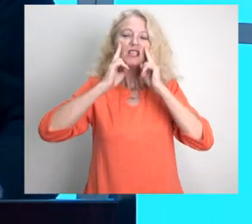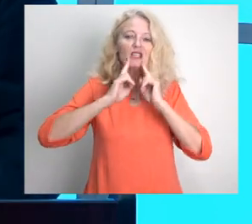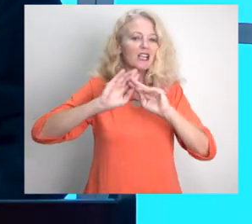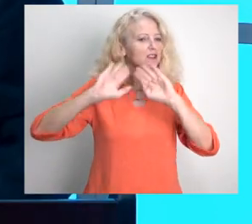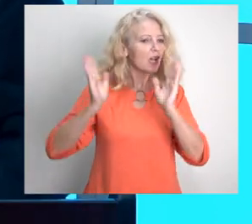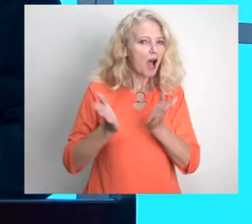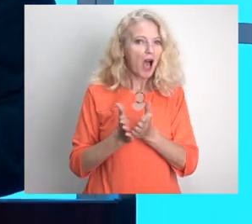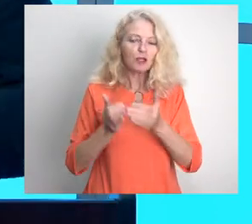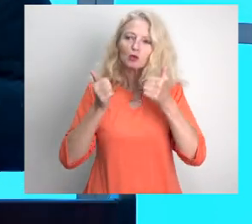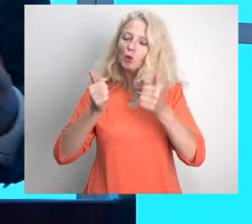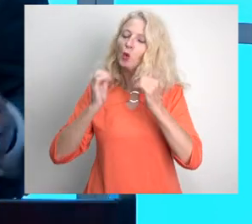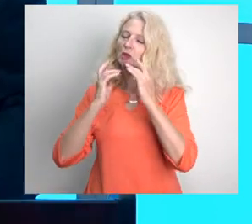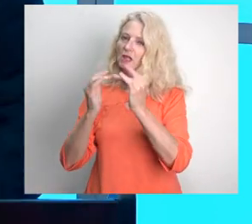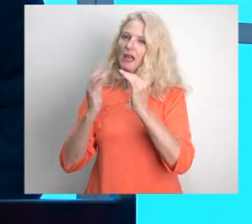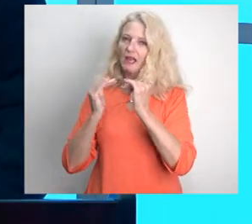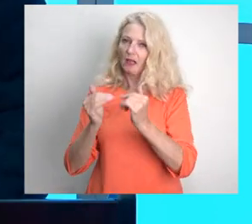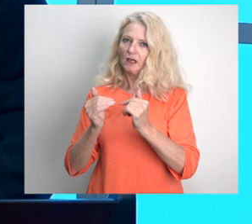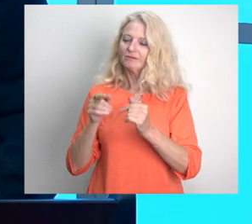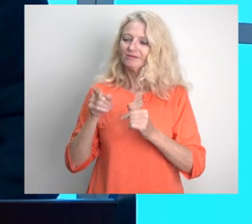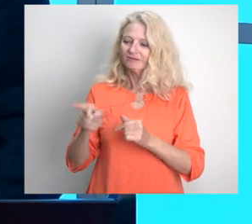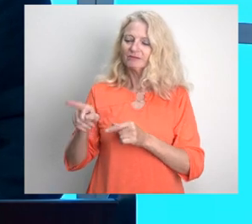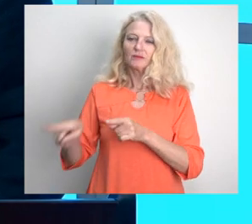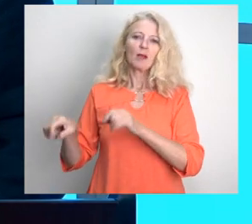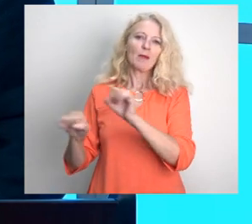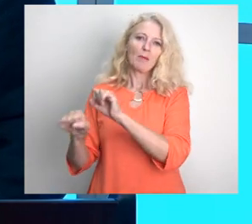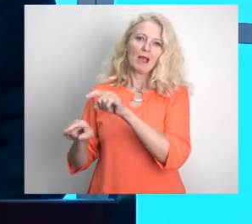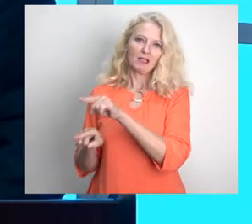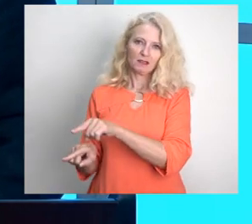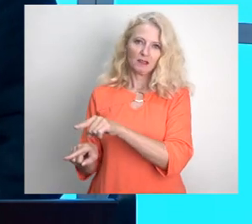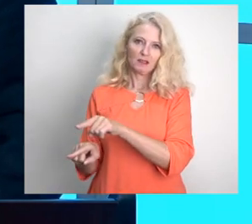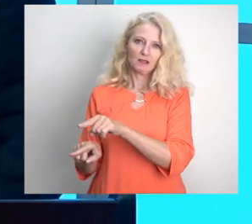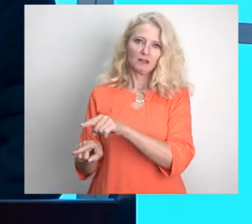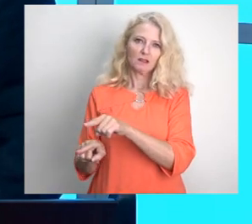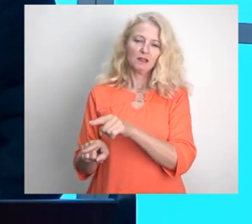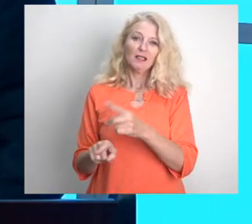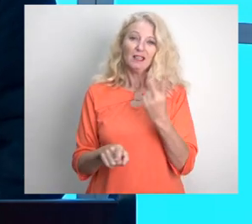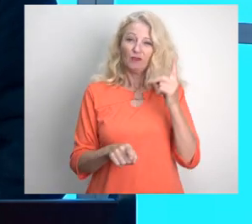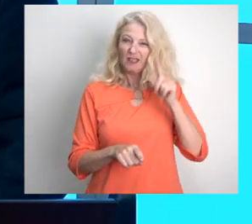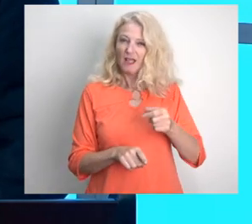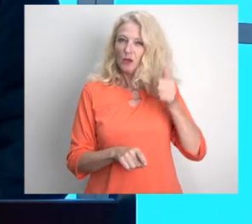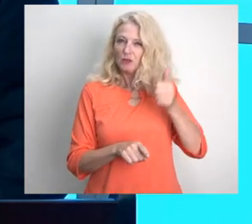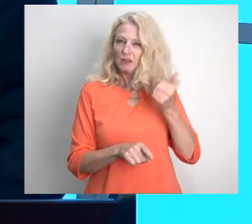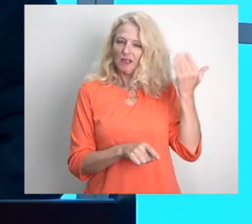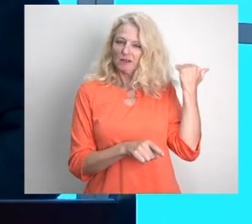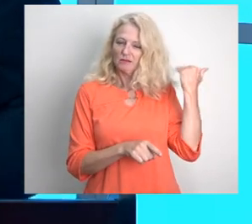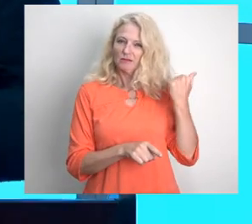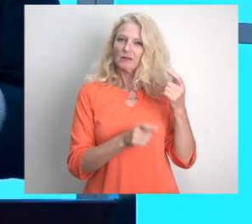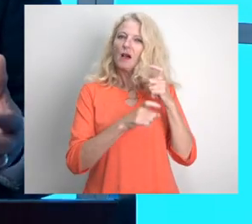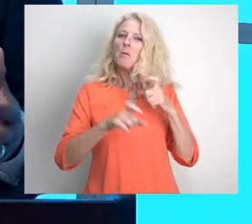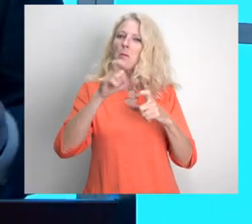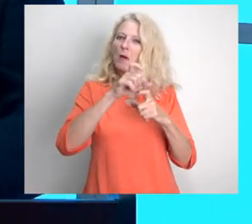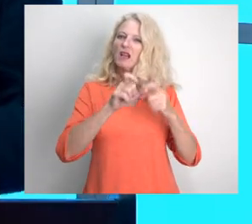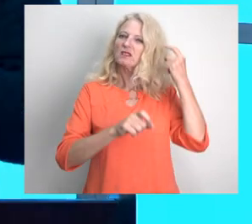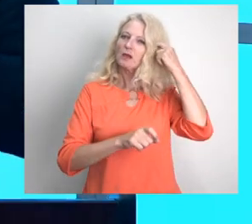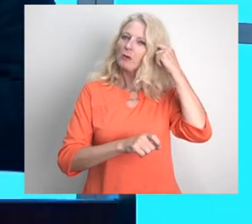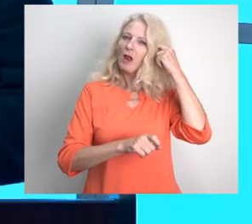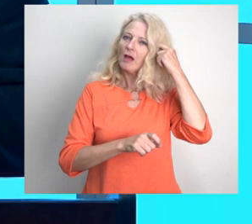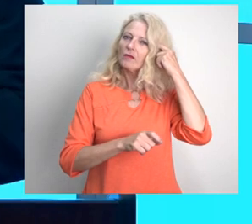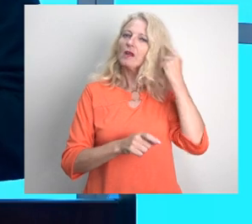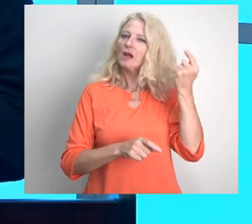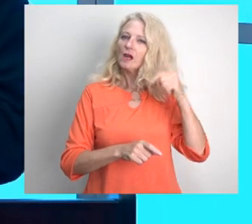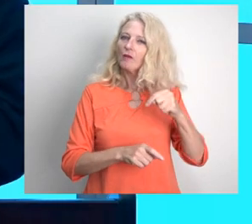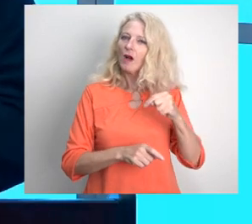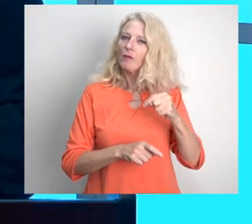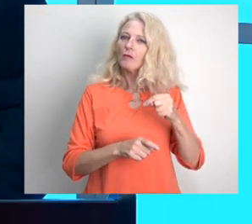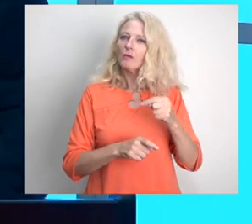dan wat we nu hebben. En u weet allen dat we vanaf eind 2016 een masterplan hebben voor toerisme, Blue Destination. Dat